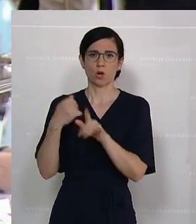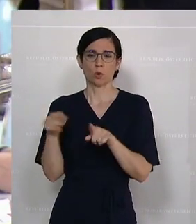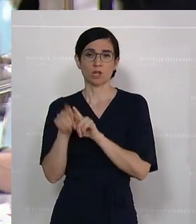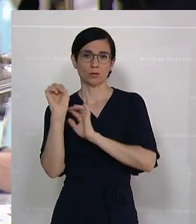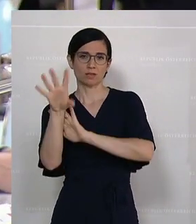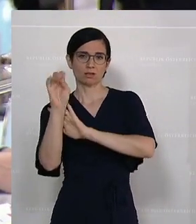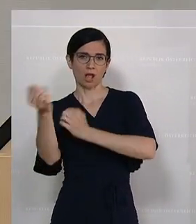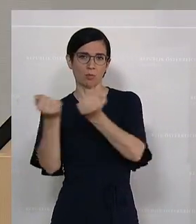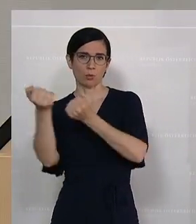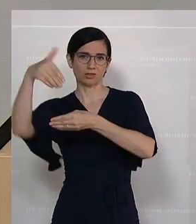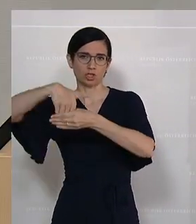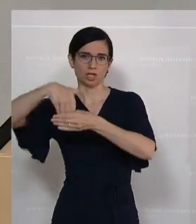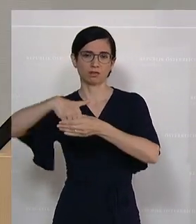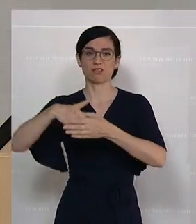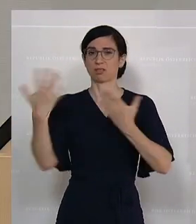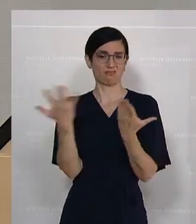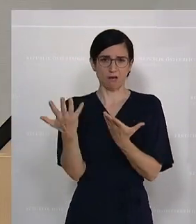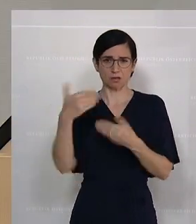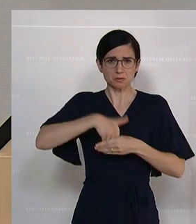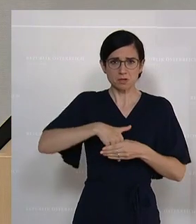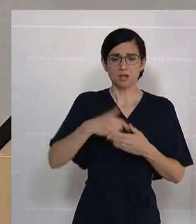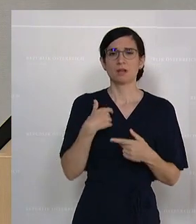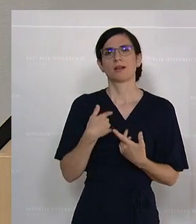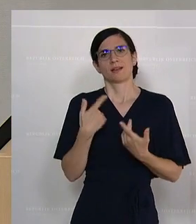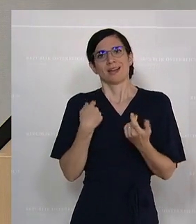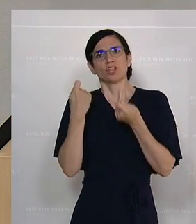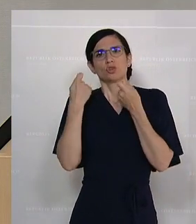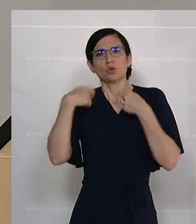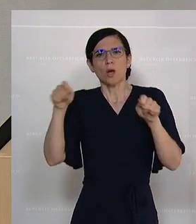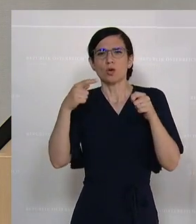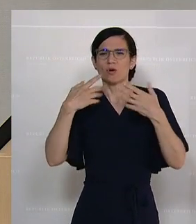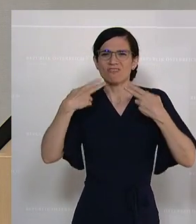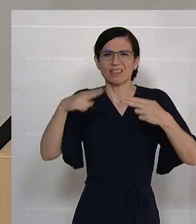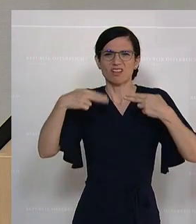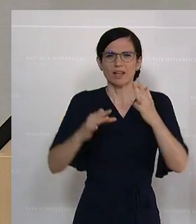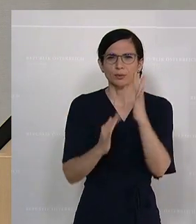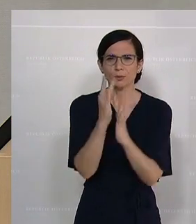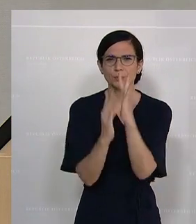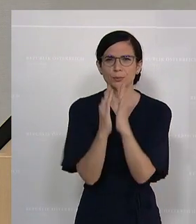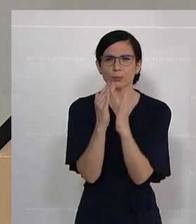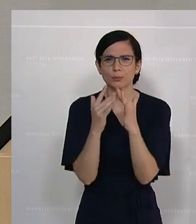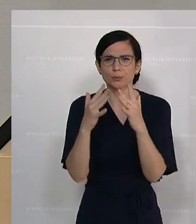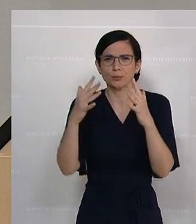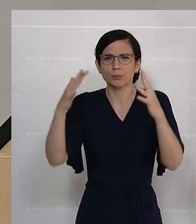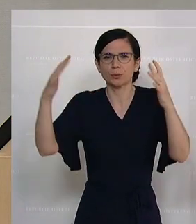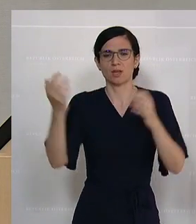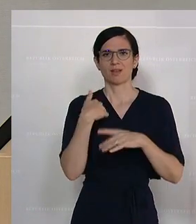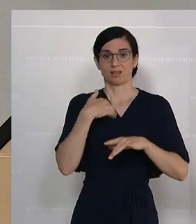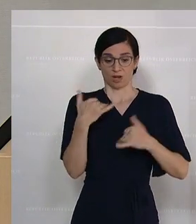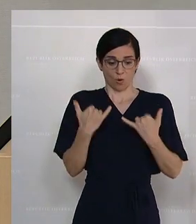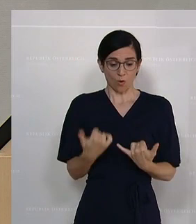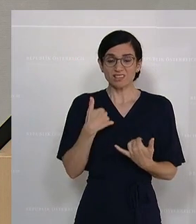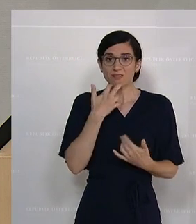gesetzt die nichts anderes tun als die teuerung anzuheizen über deren bekämpfung sie heute hier herinnen